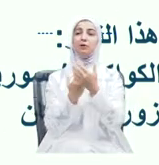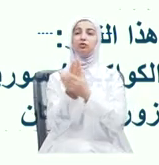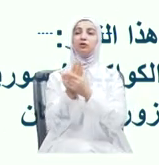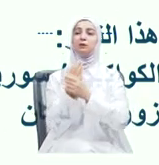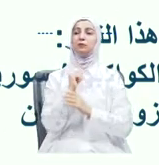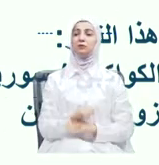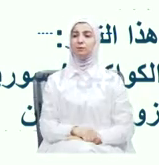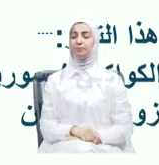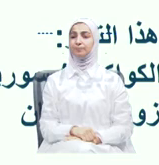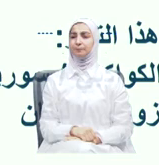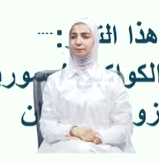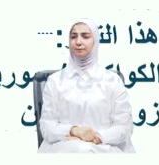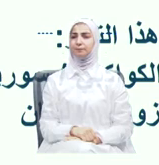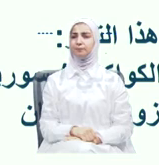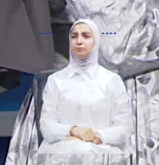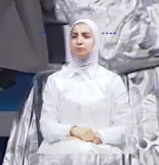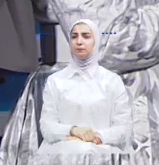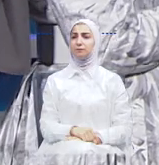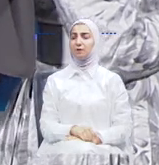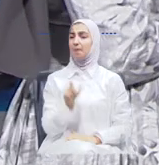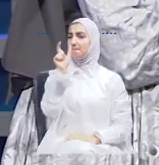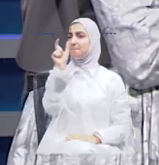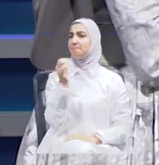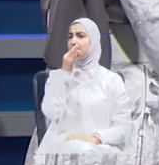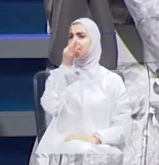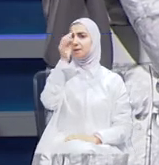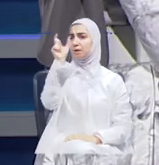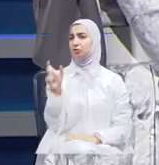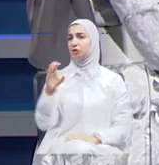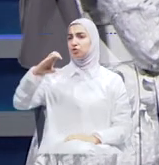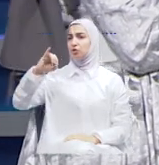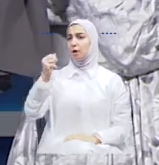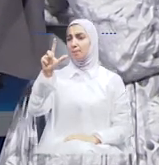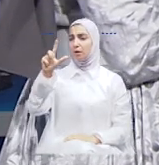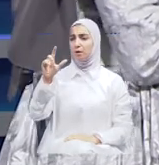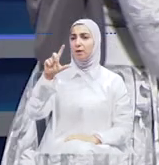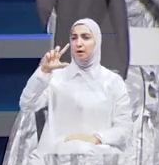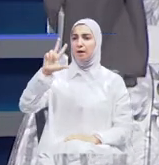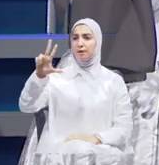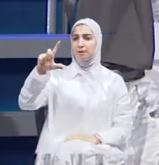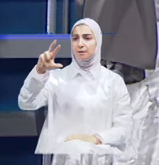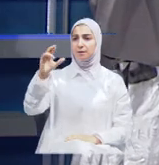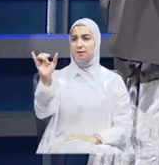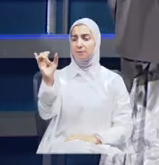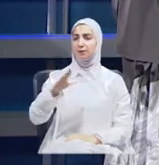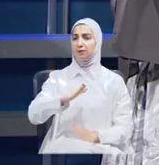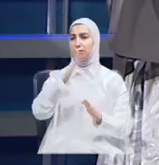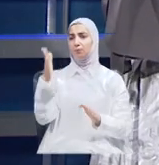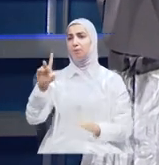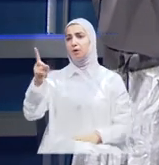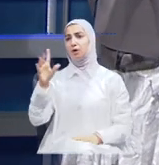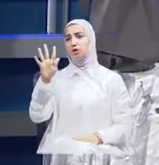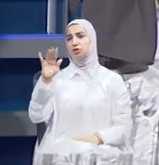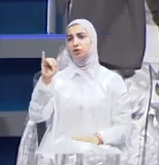والتجديد. وكان رائد لهذا التيار جمال الدين الأفغاني ثم رشيد رضا. تيار